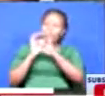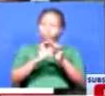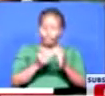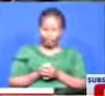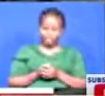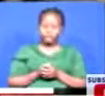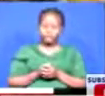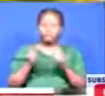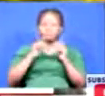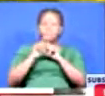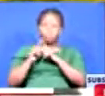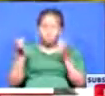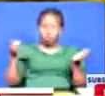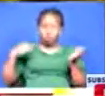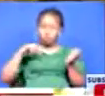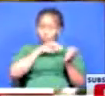Na